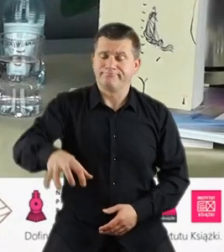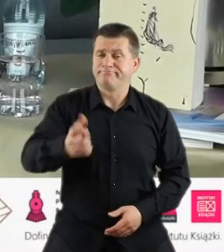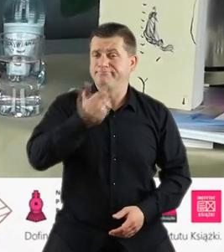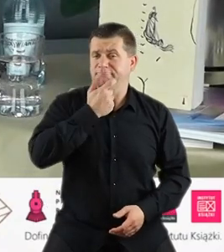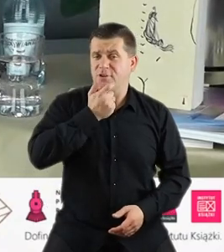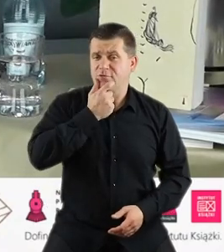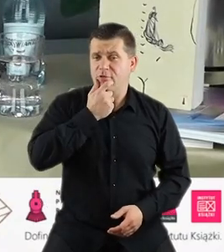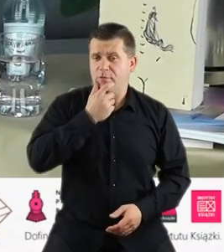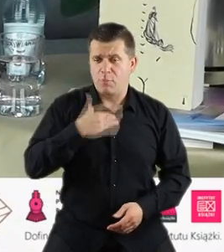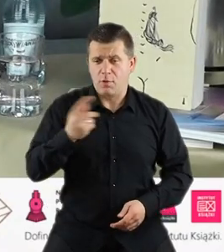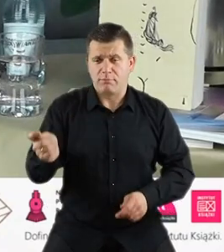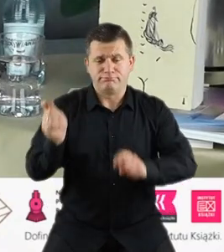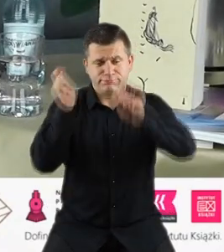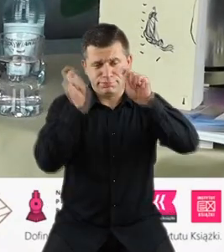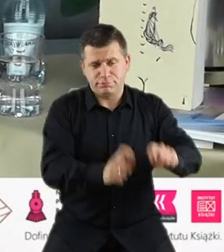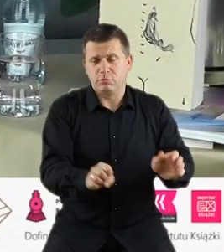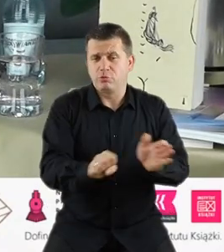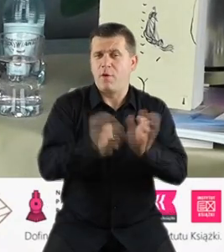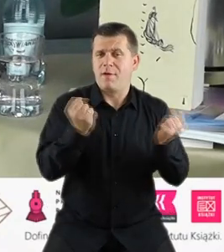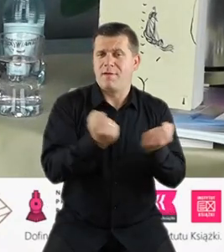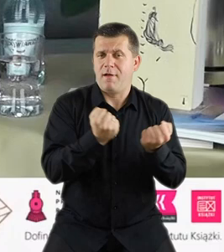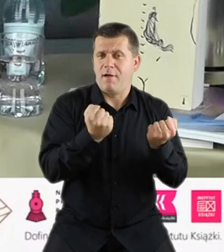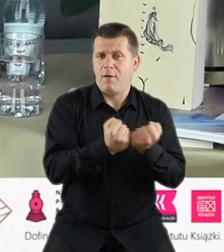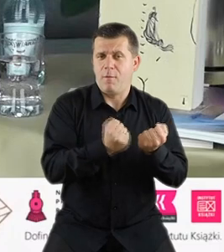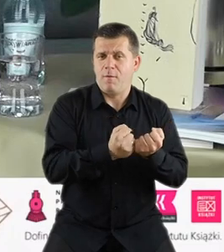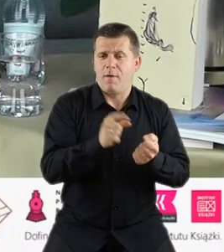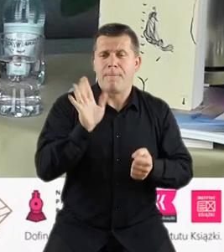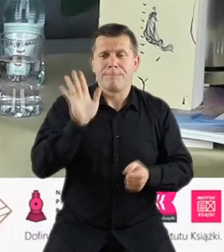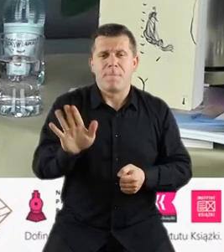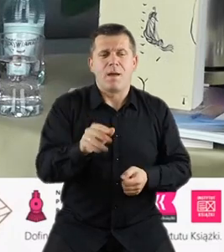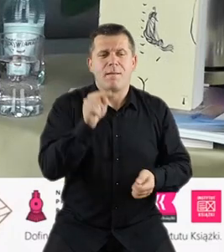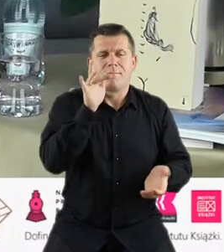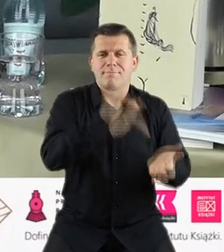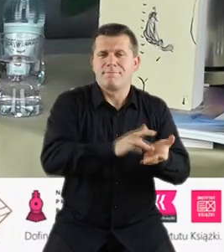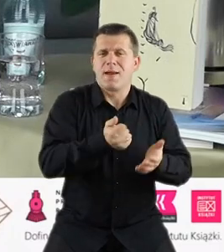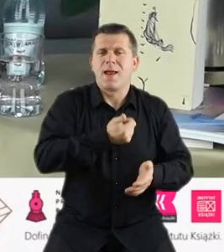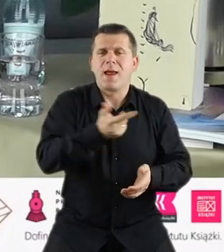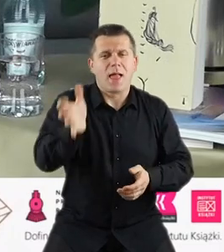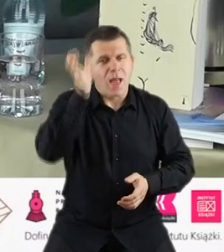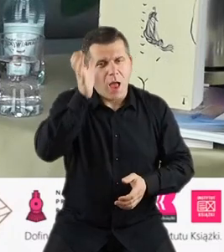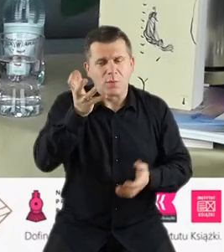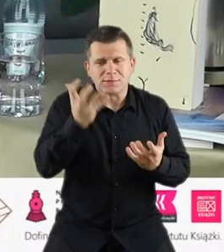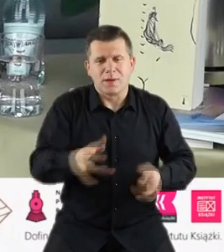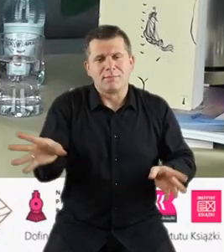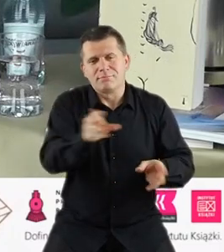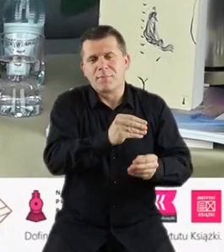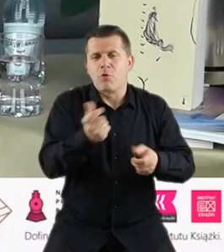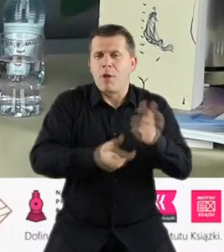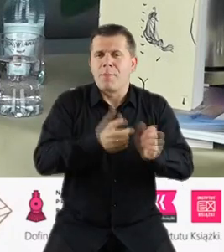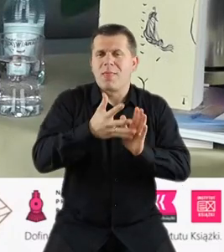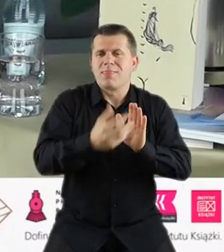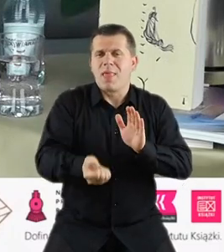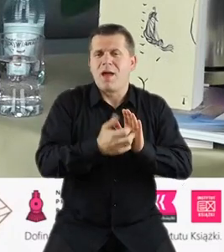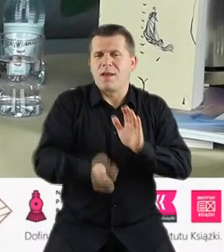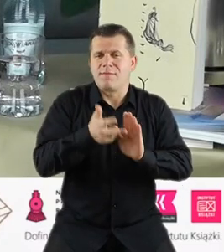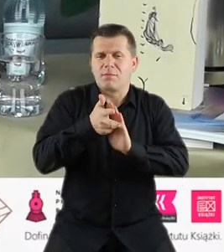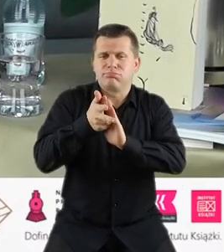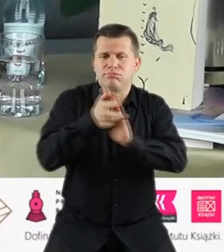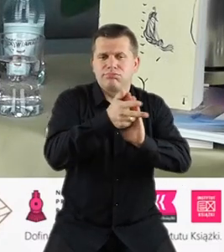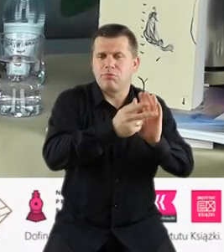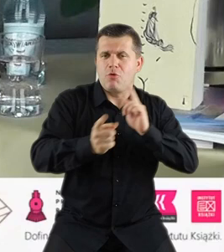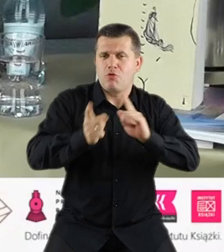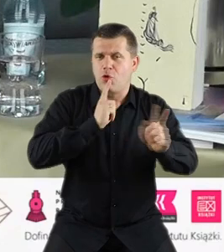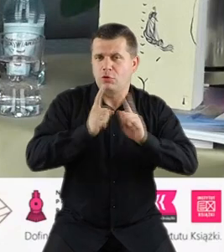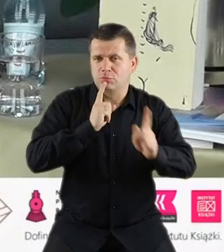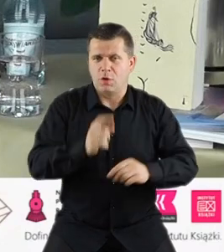bydgoska przyjechała do Krakowa, ponieważ w Krakowie mieli kilku autorów, z którymi chcieli nagrać rozmowy. Między